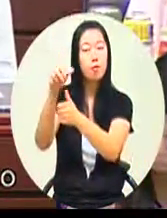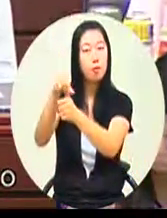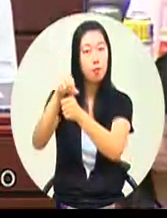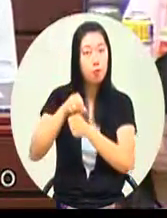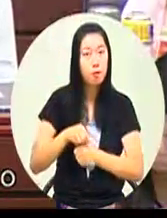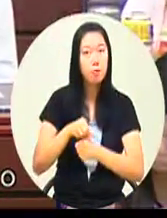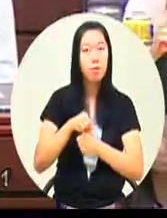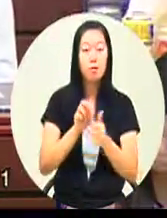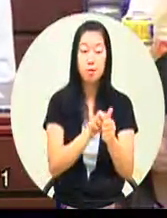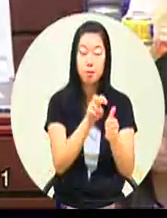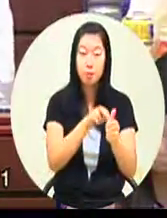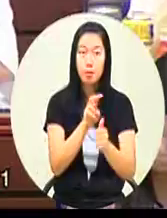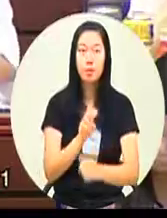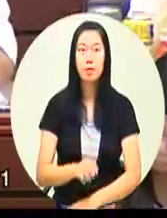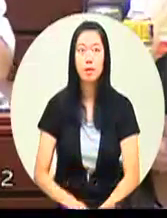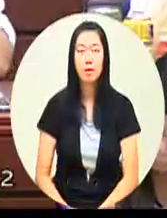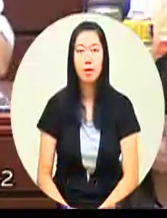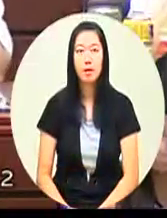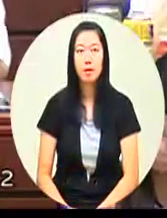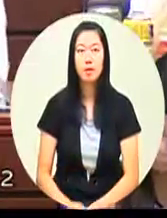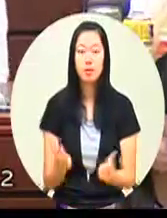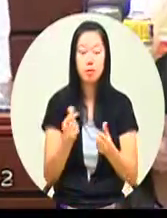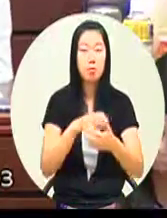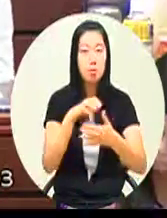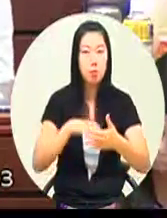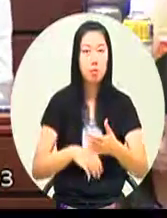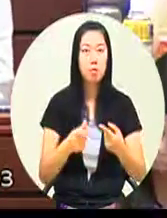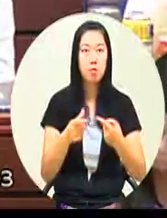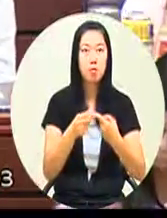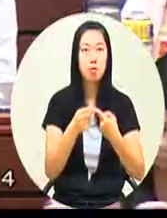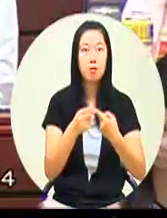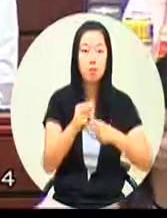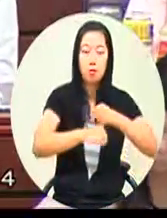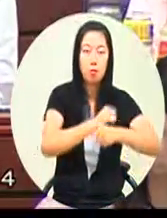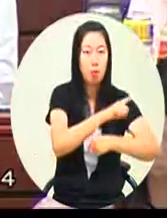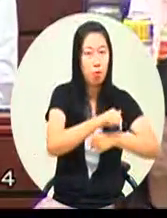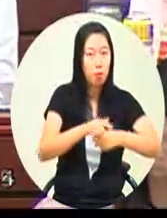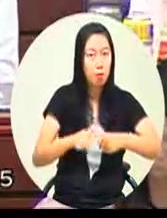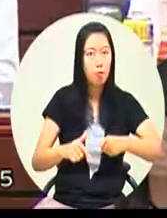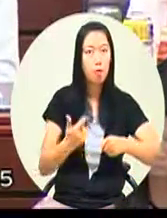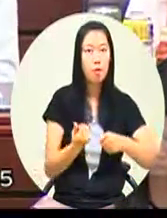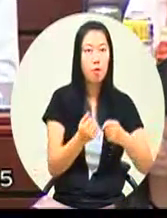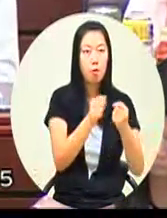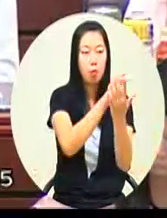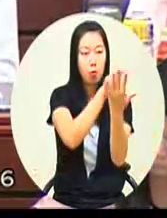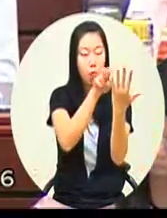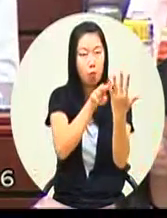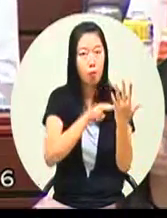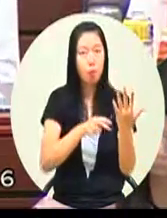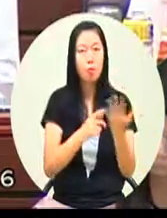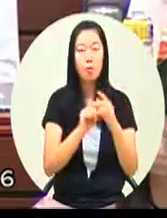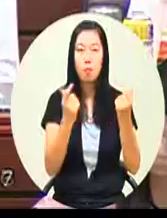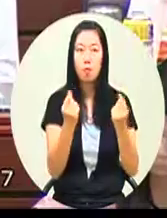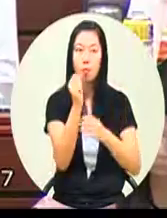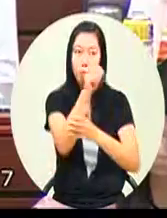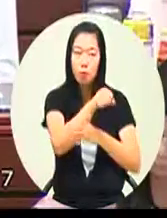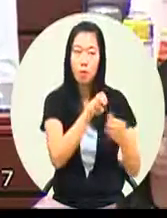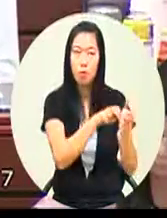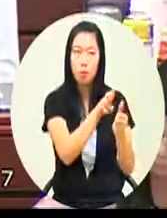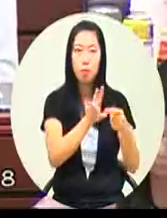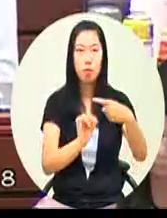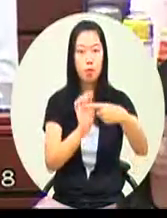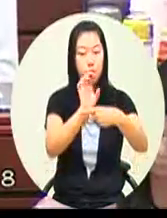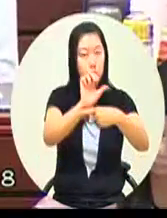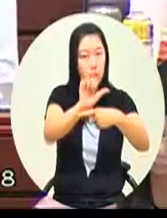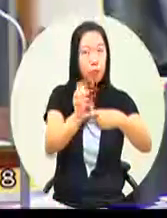有推的认领养部分就是包括宠物橱窗，那宠物橱窗的认养率是非常高的，好，大概有 95% 左右。 那